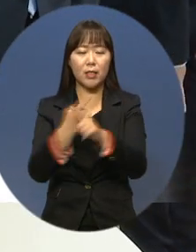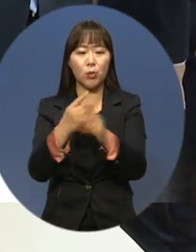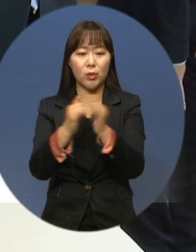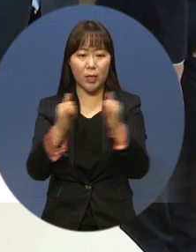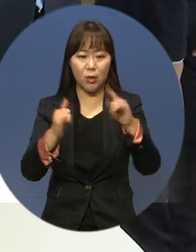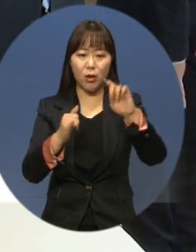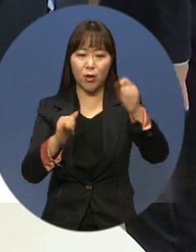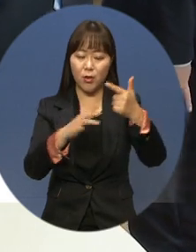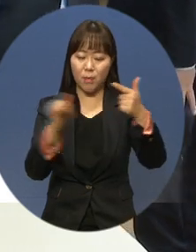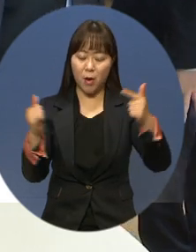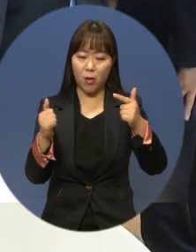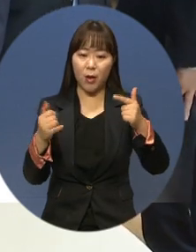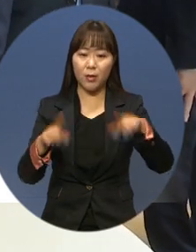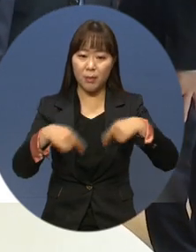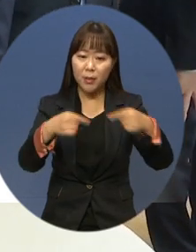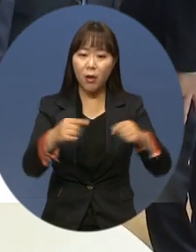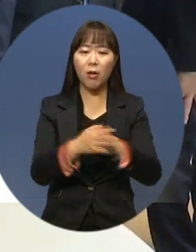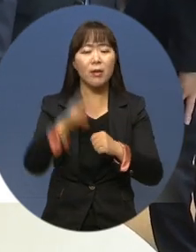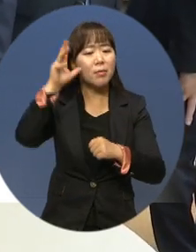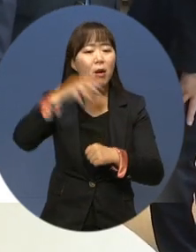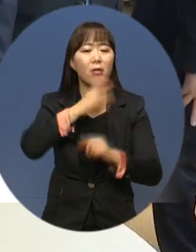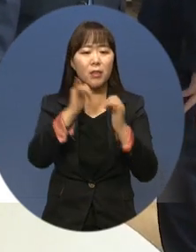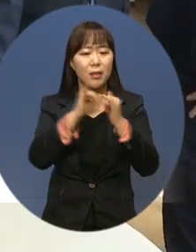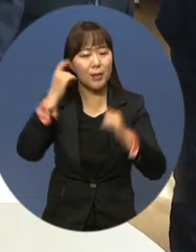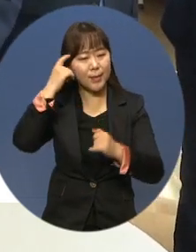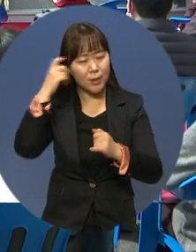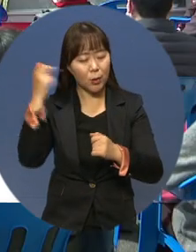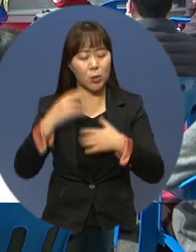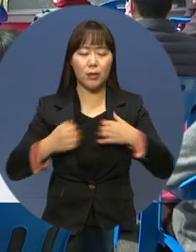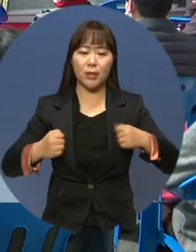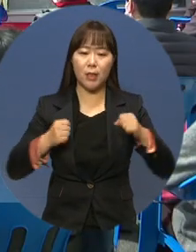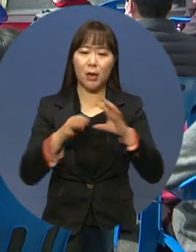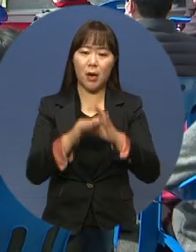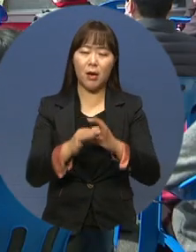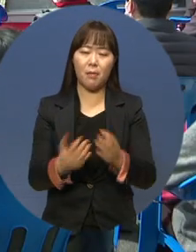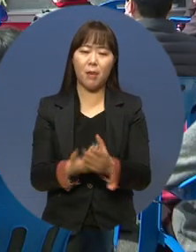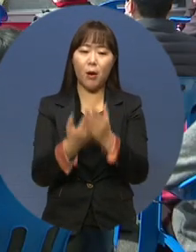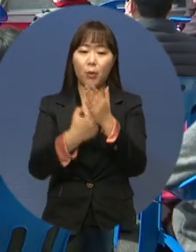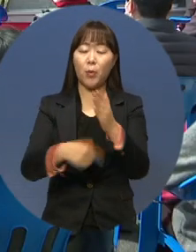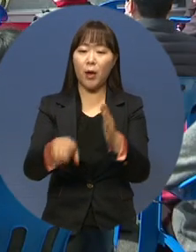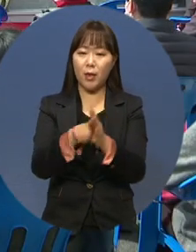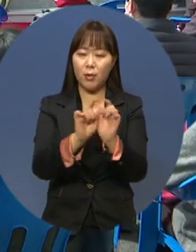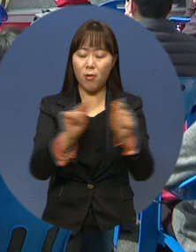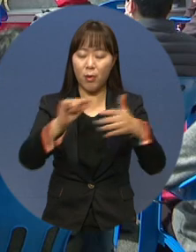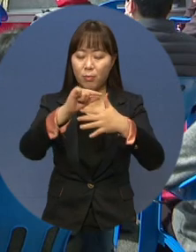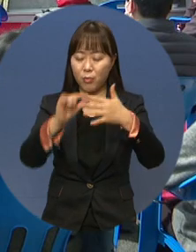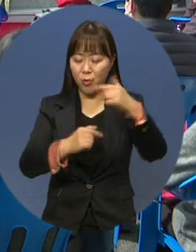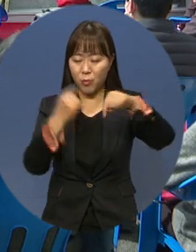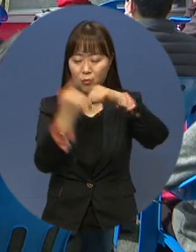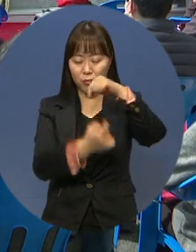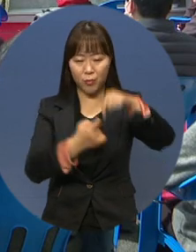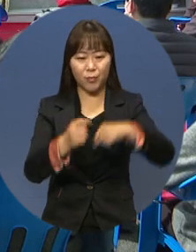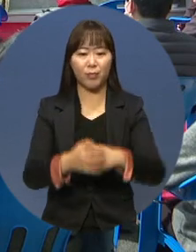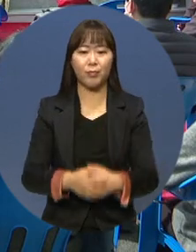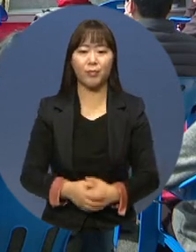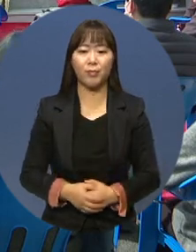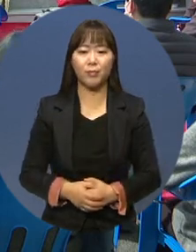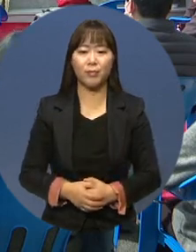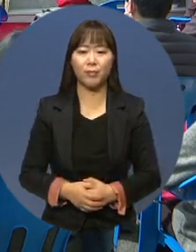16명의 전문 인력이 배치돼 치매 어르신의 인지 기능과 신체 기능 향상을 위한 다양한 프로그램을 운영하게